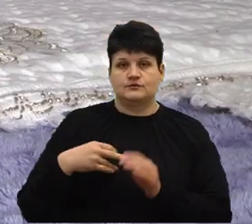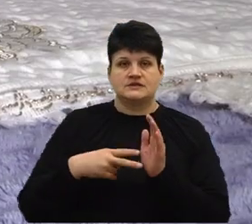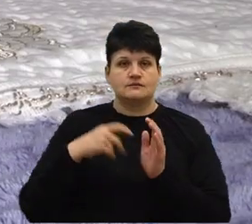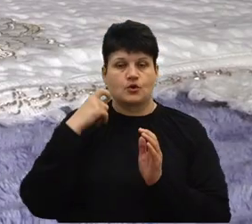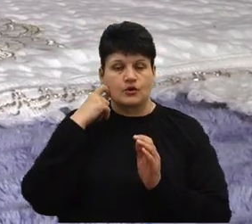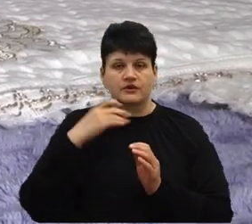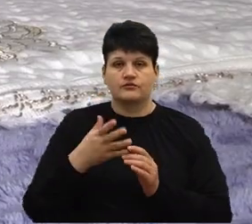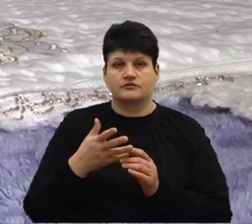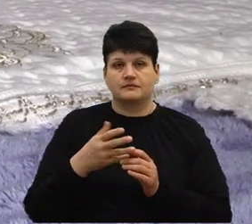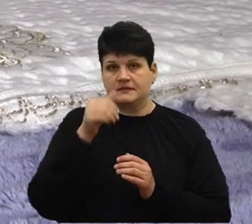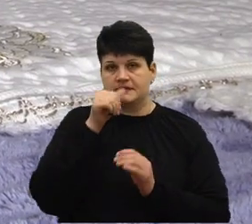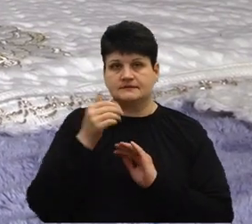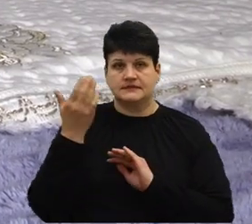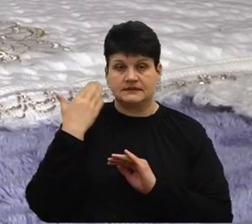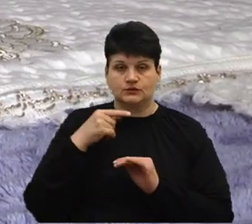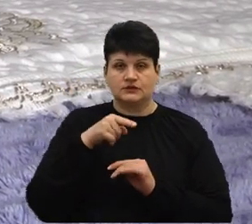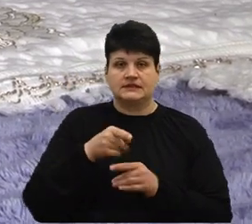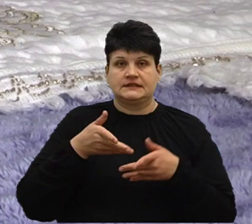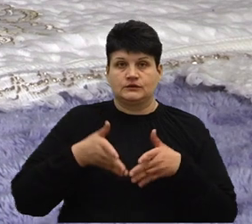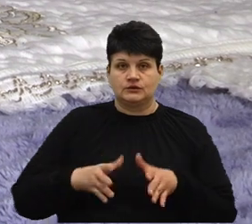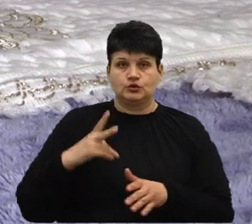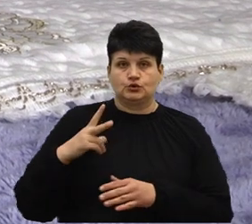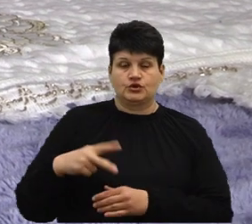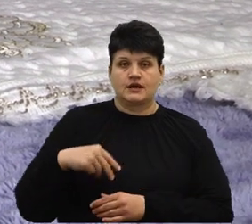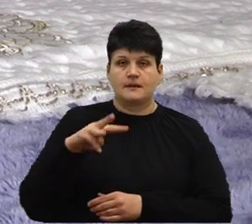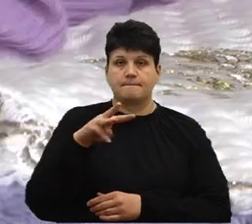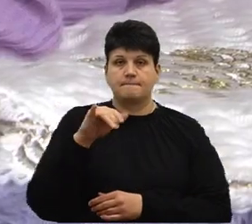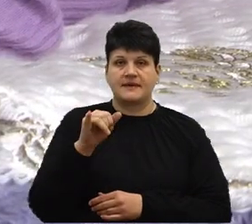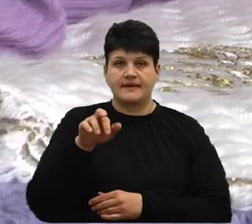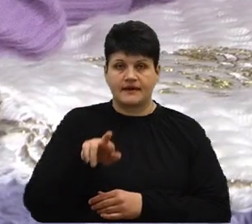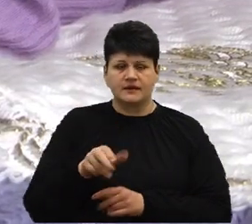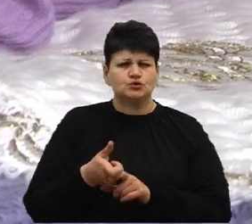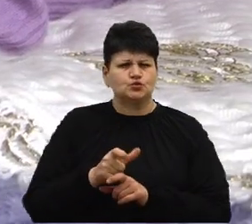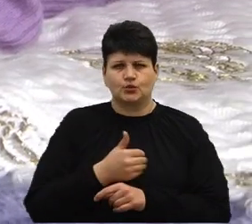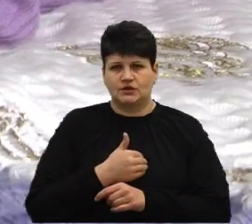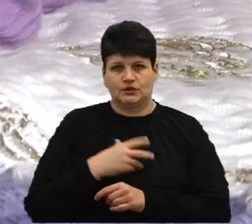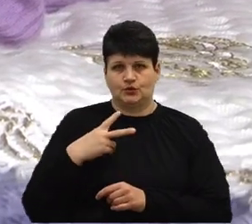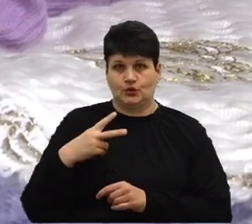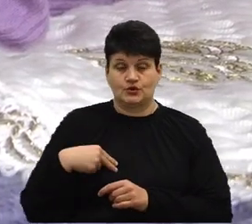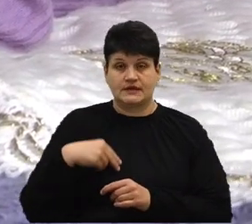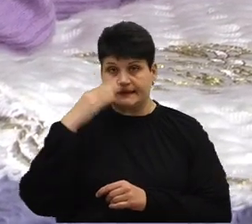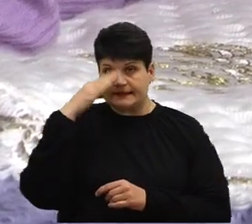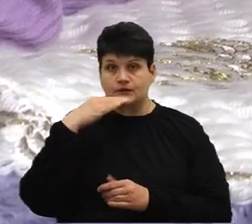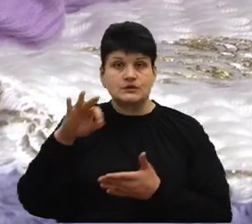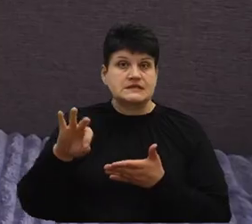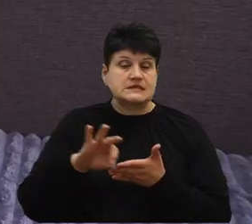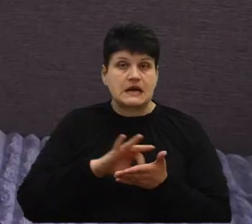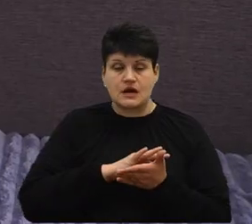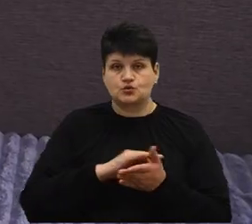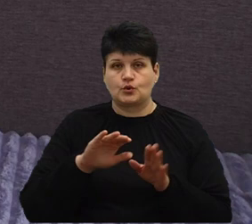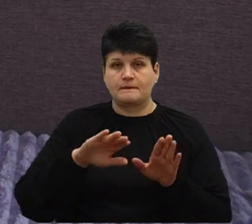тому у подружжя народилася донечка Мія Ми дуже хотіли донечку Тато наш зразу після Оголошення